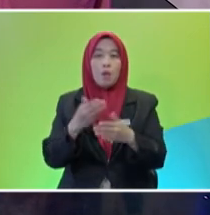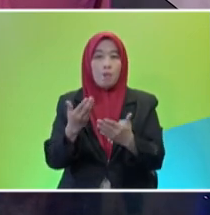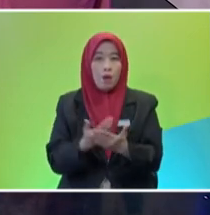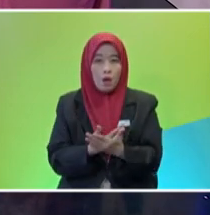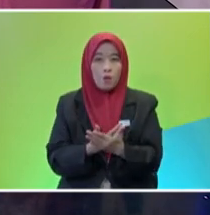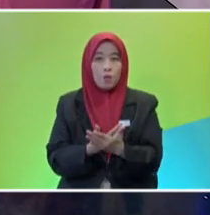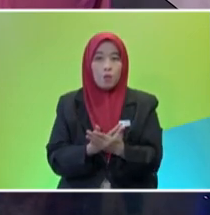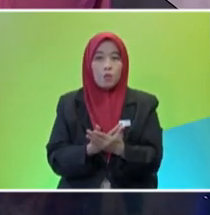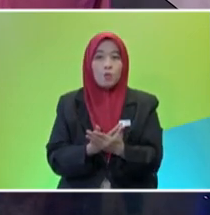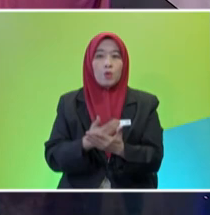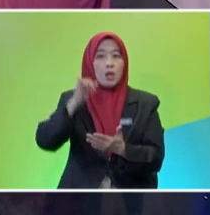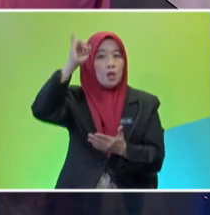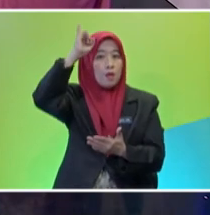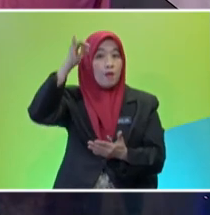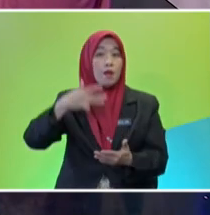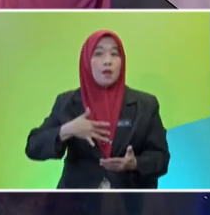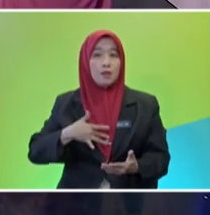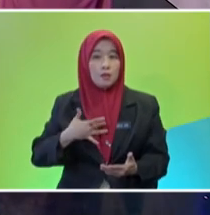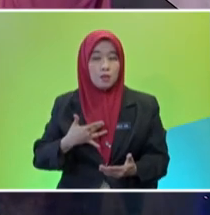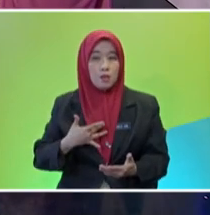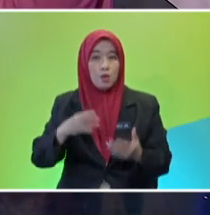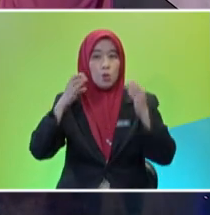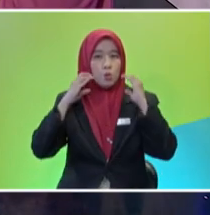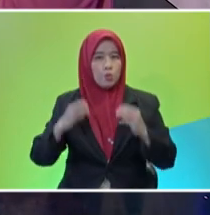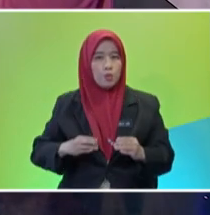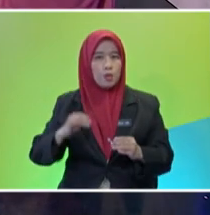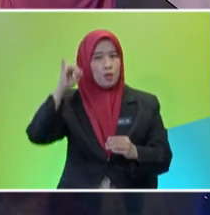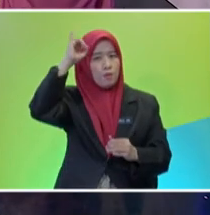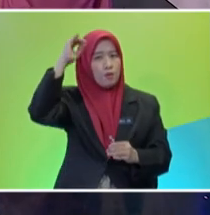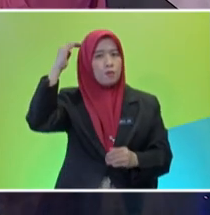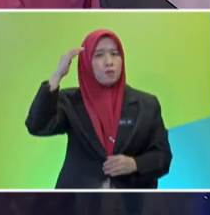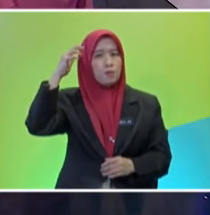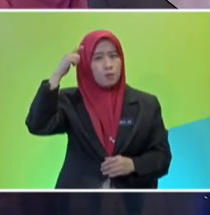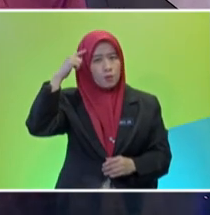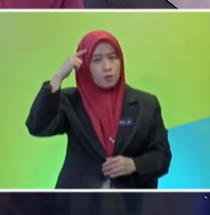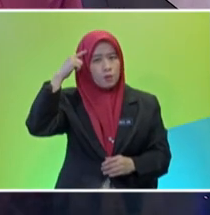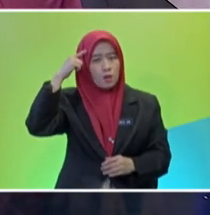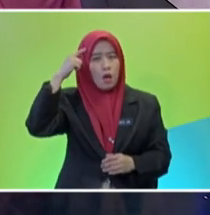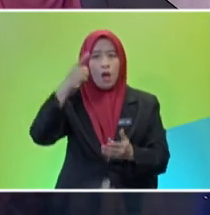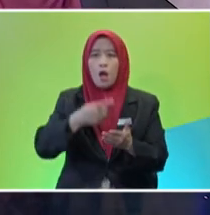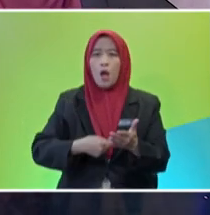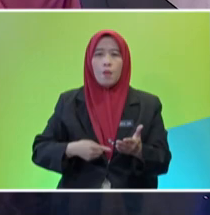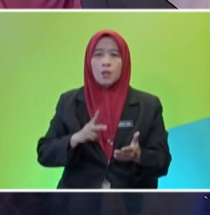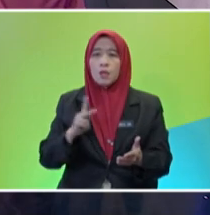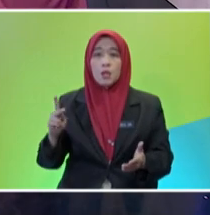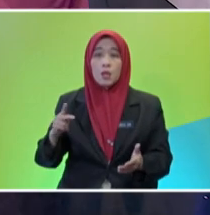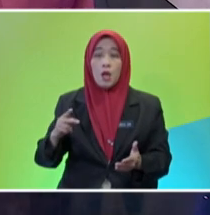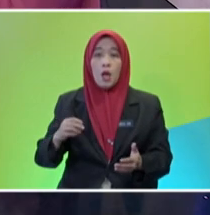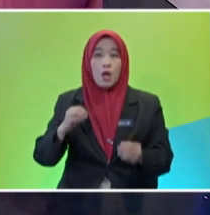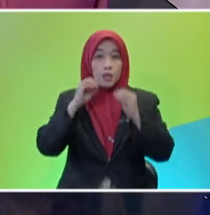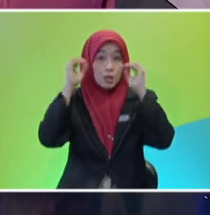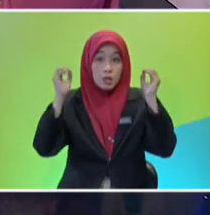nanti pecah macam mana. Okey. Cuba Irfan fikirkan apakah deria yang terlibat dalam aktiviti ini.